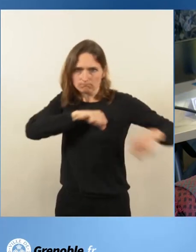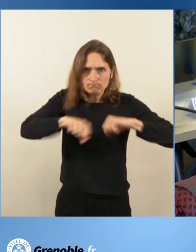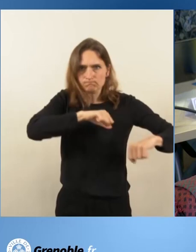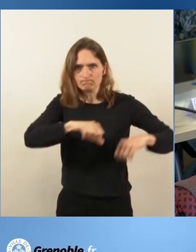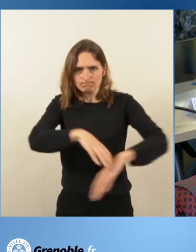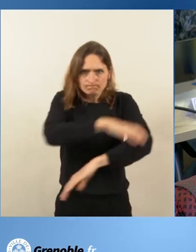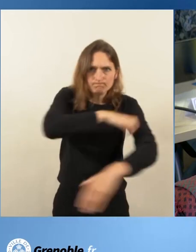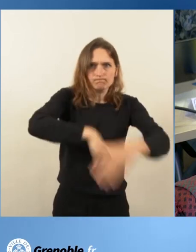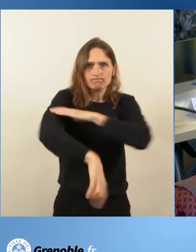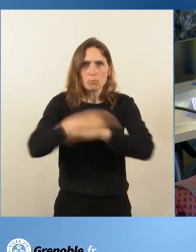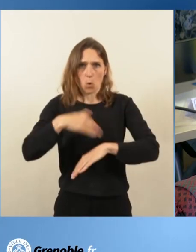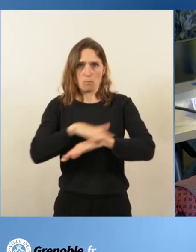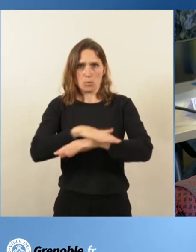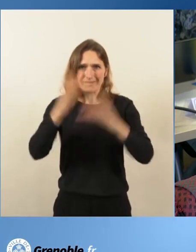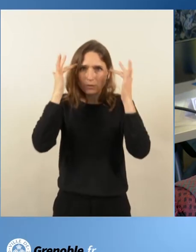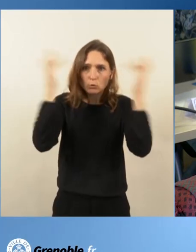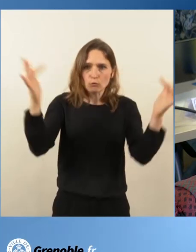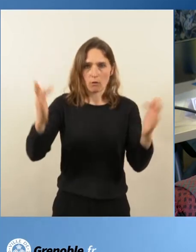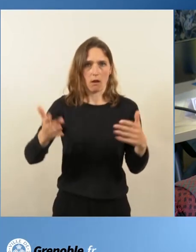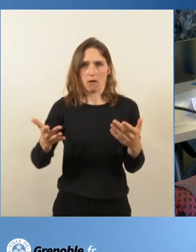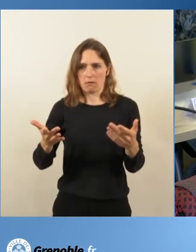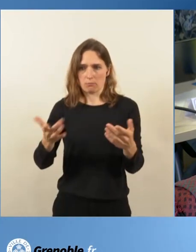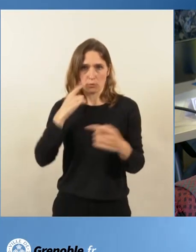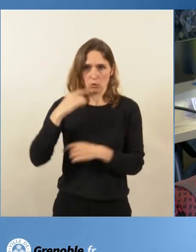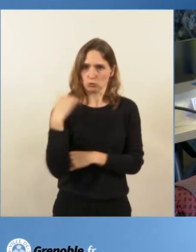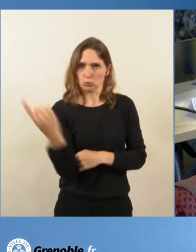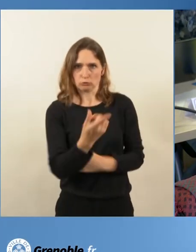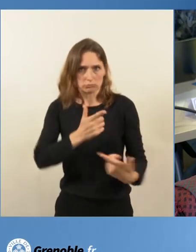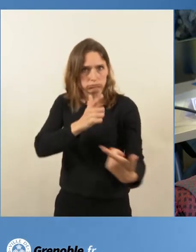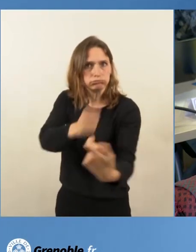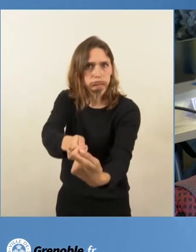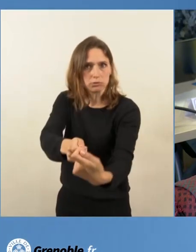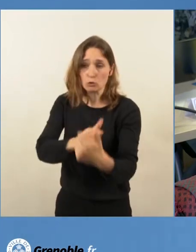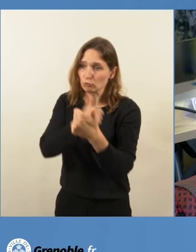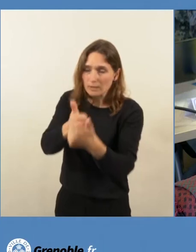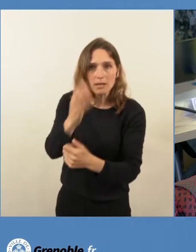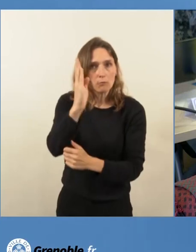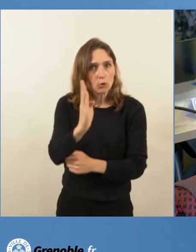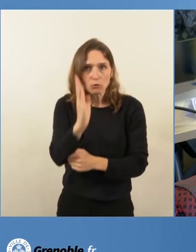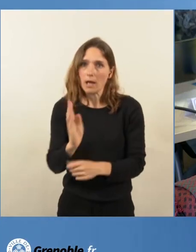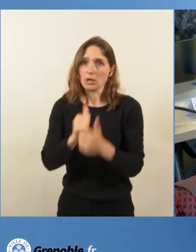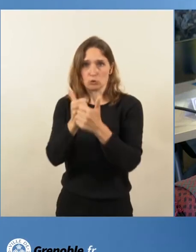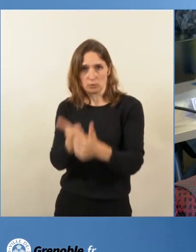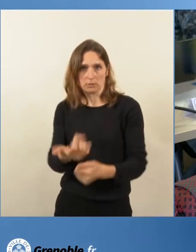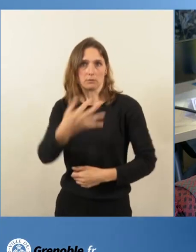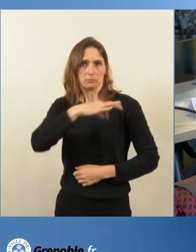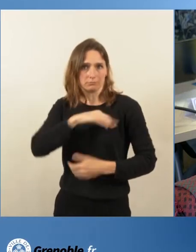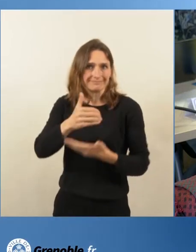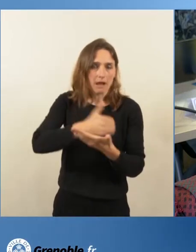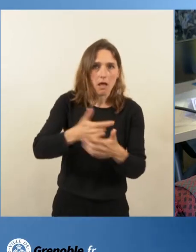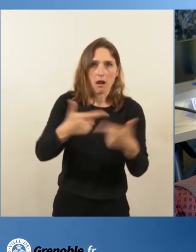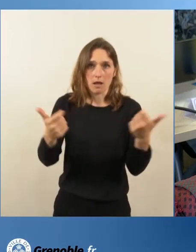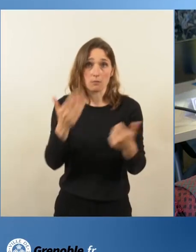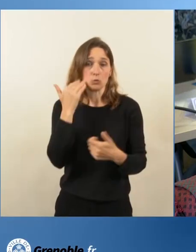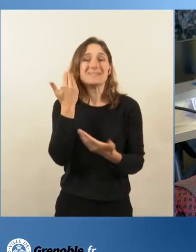notre politique culturelle puisse être au service du plus grand nombre en fonction des besoins et des moyens de chacun et que c'est ça pour nous